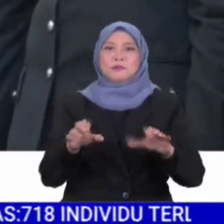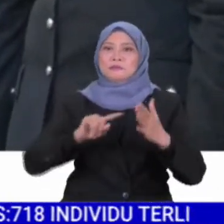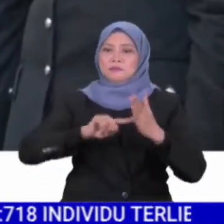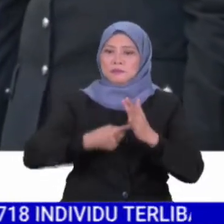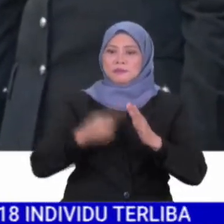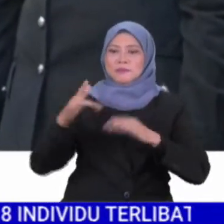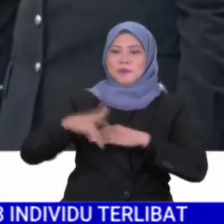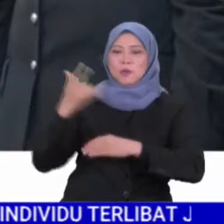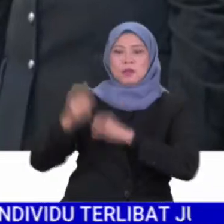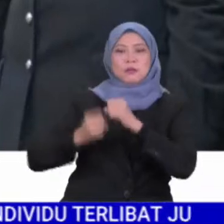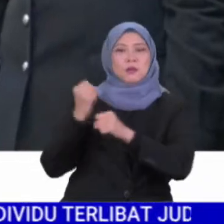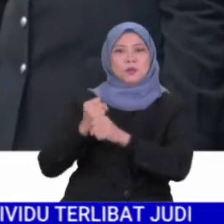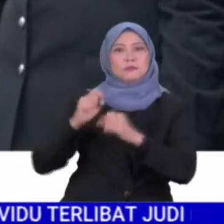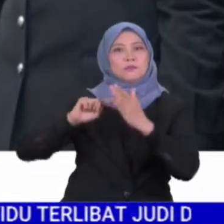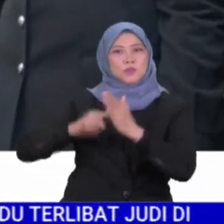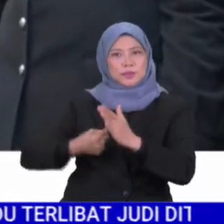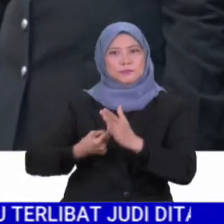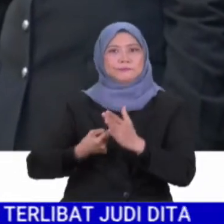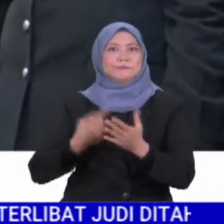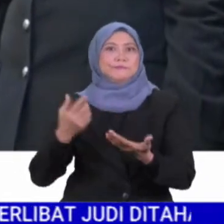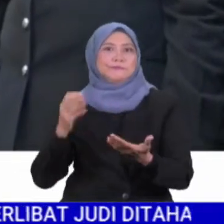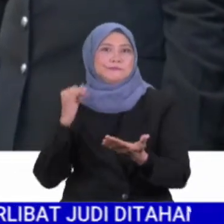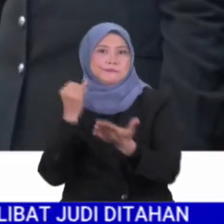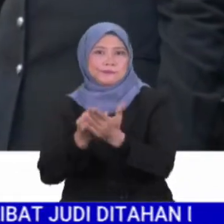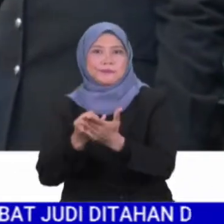awal tahun.